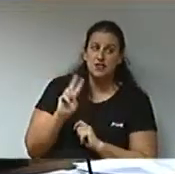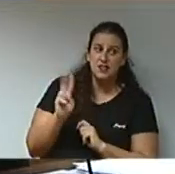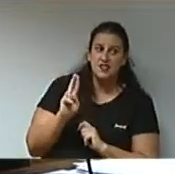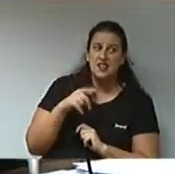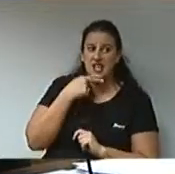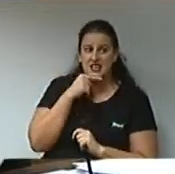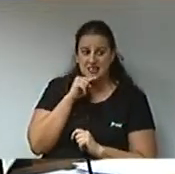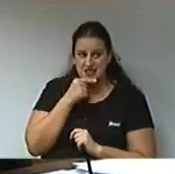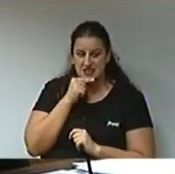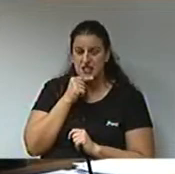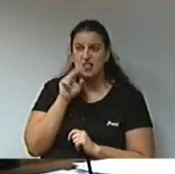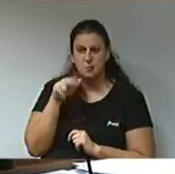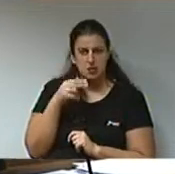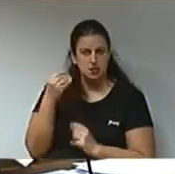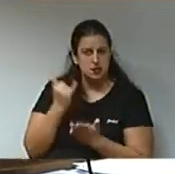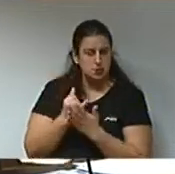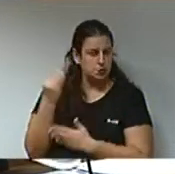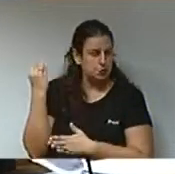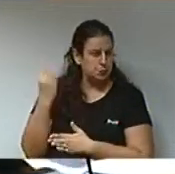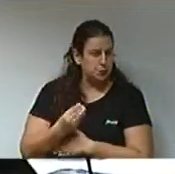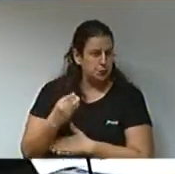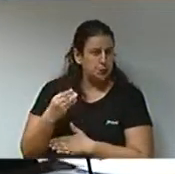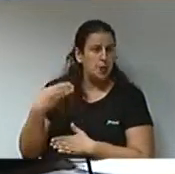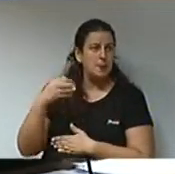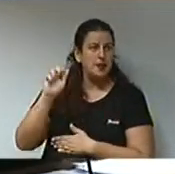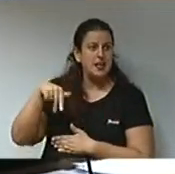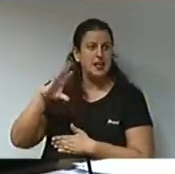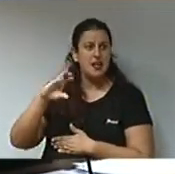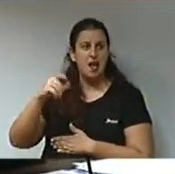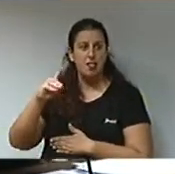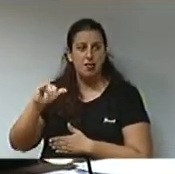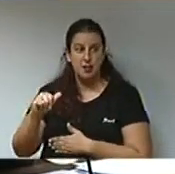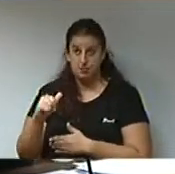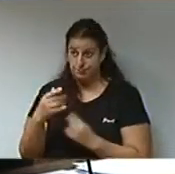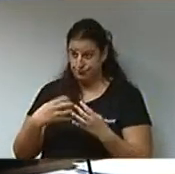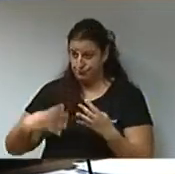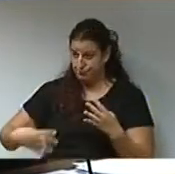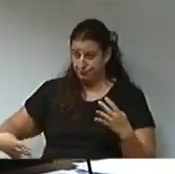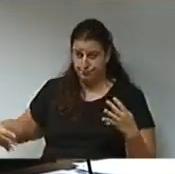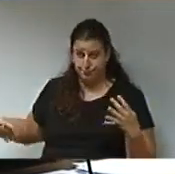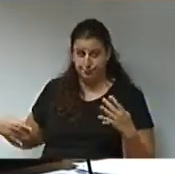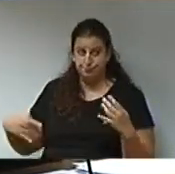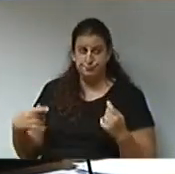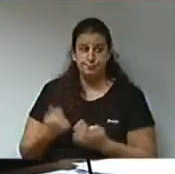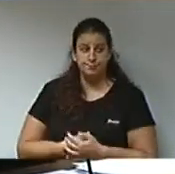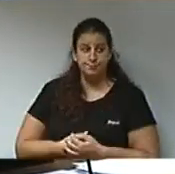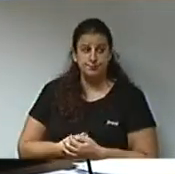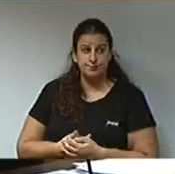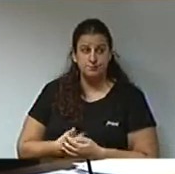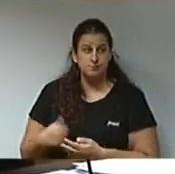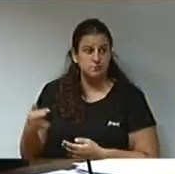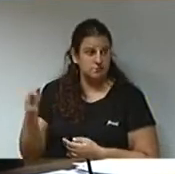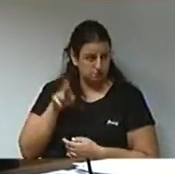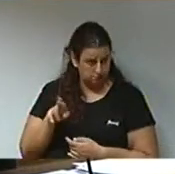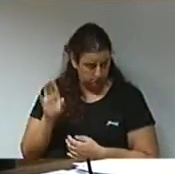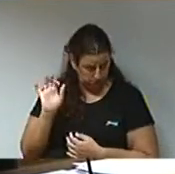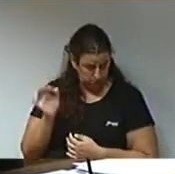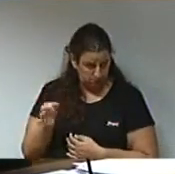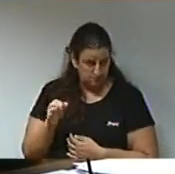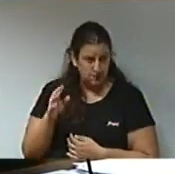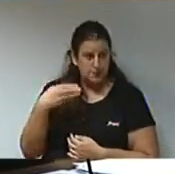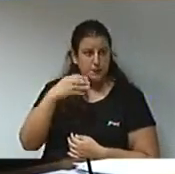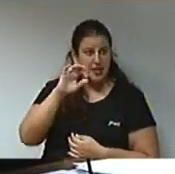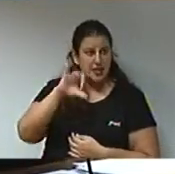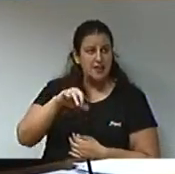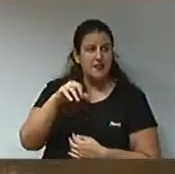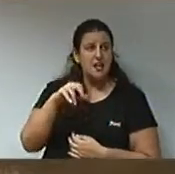magnífic institut també, Benicàdim, bueno, podem continuar, el Tarrancot de Burriana, vol que continuï més? Sí, perfecte, doncs el de Benicàdim,